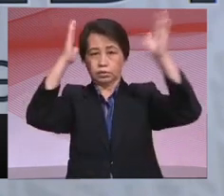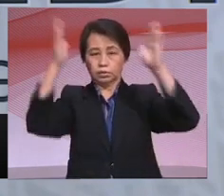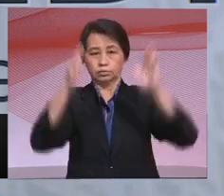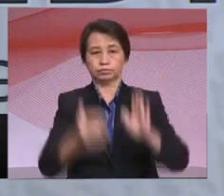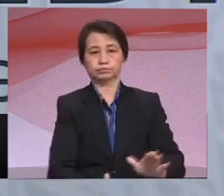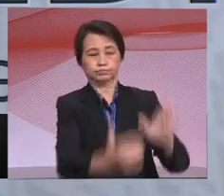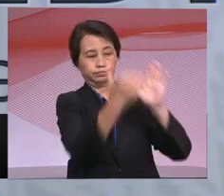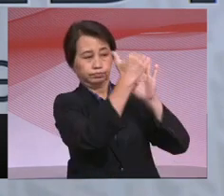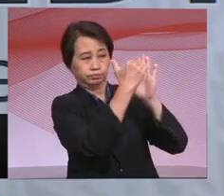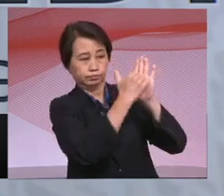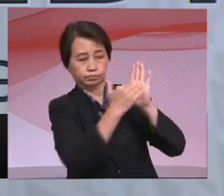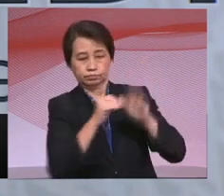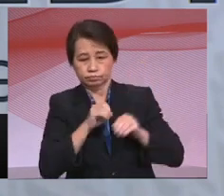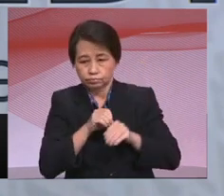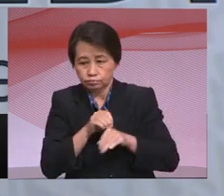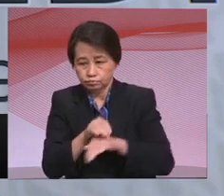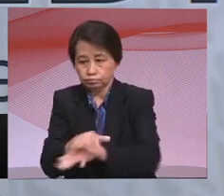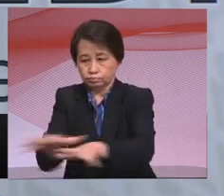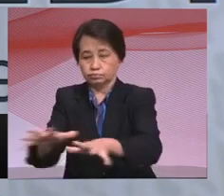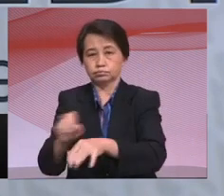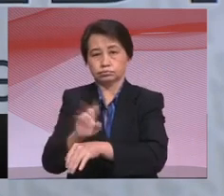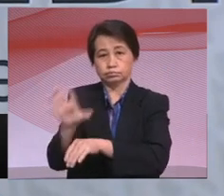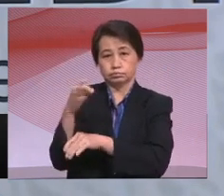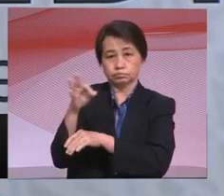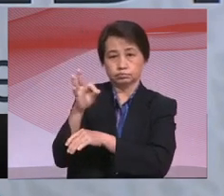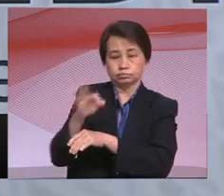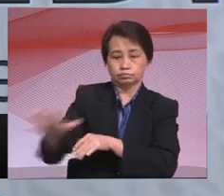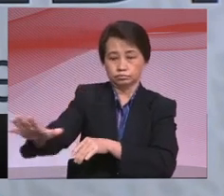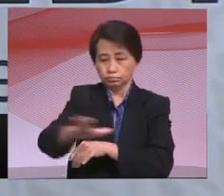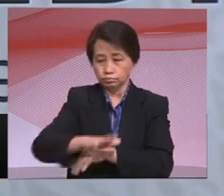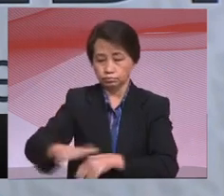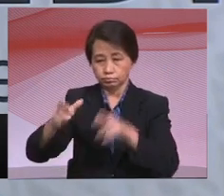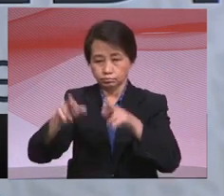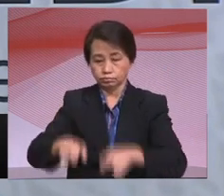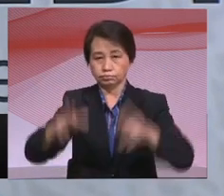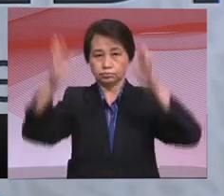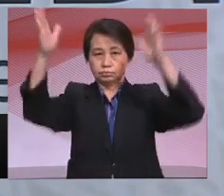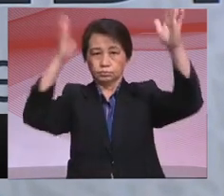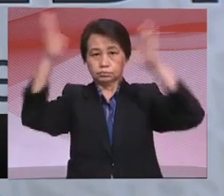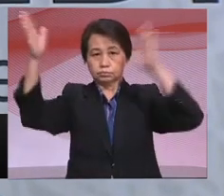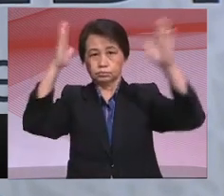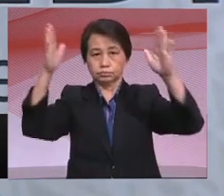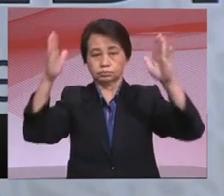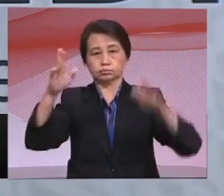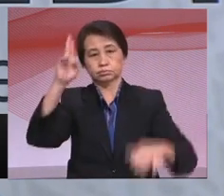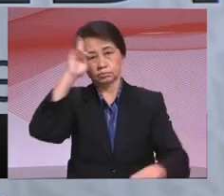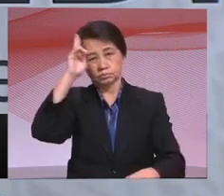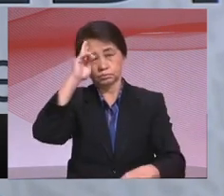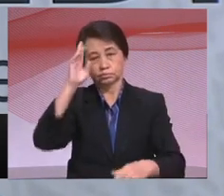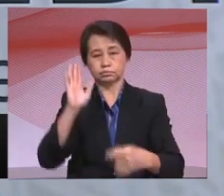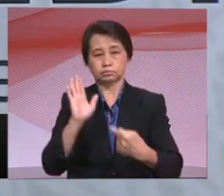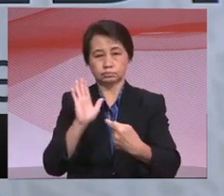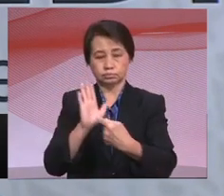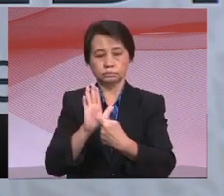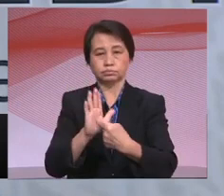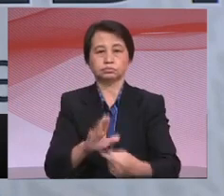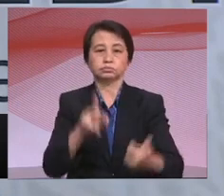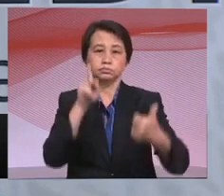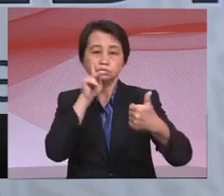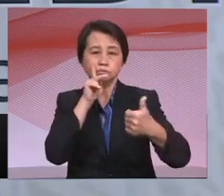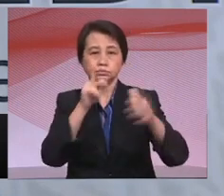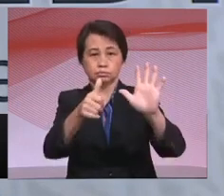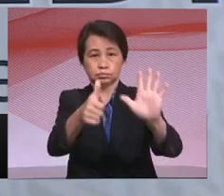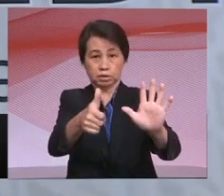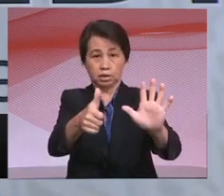Perincian kes penularan COVID-19 dalam negara di kalangan warga negara Malaysia adalah seperti berikut. Di negeri Kedah,